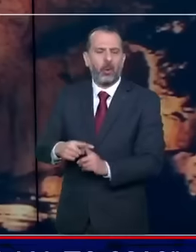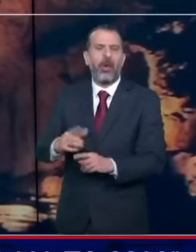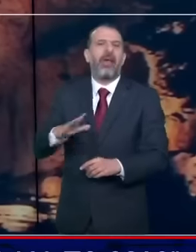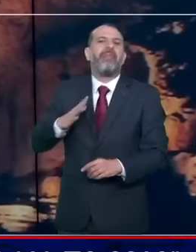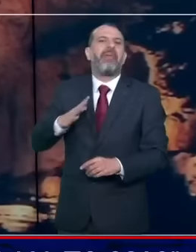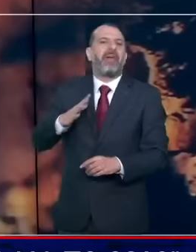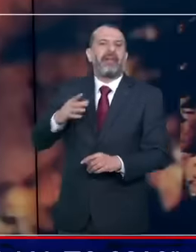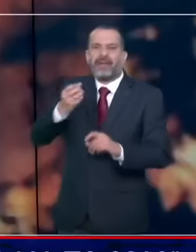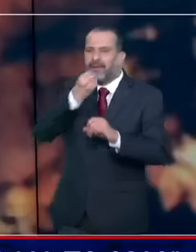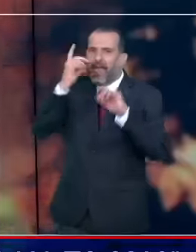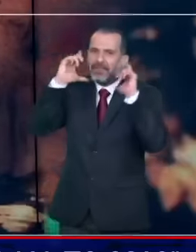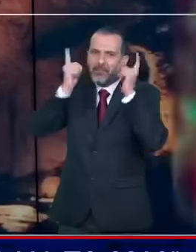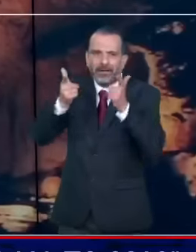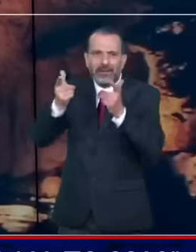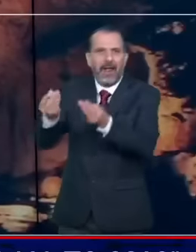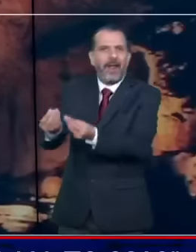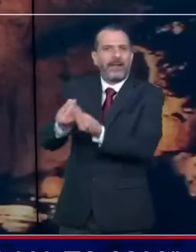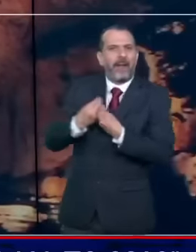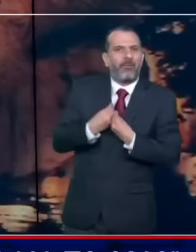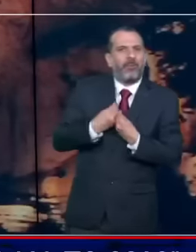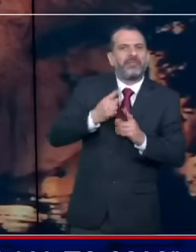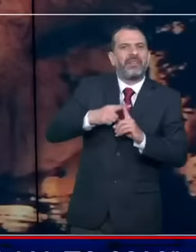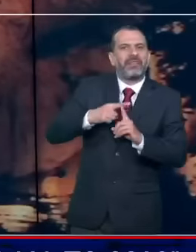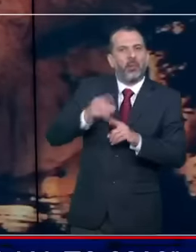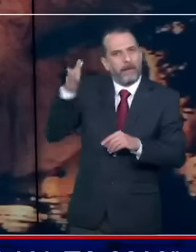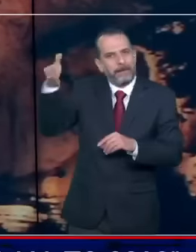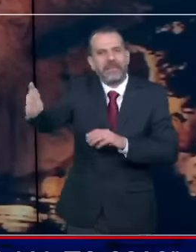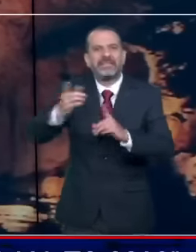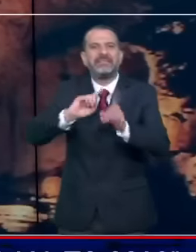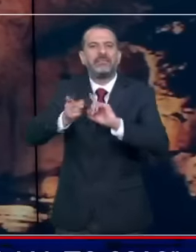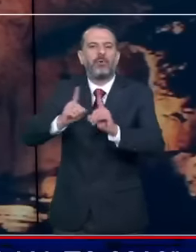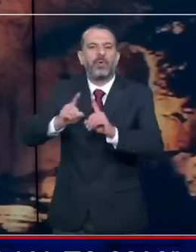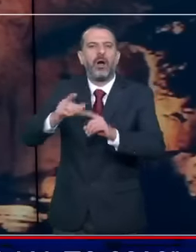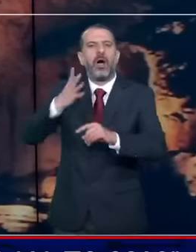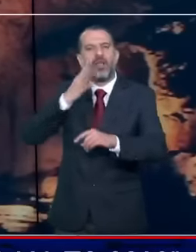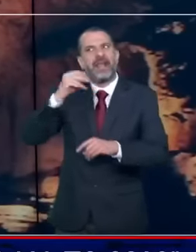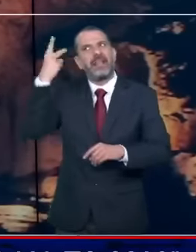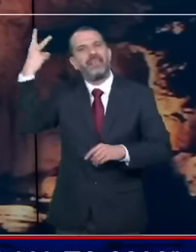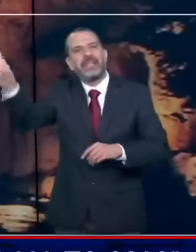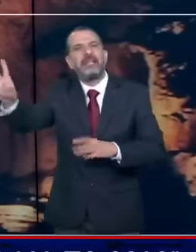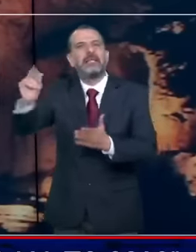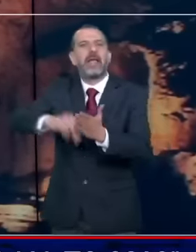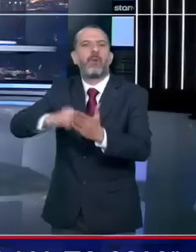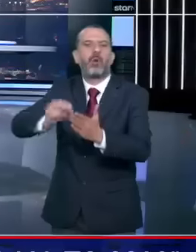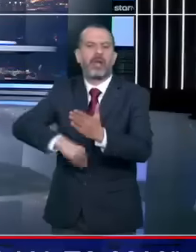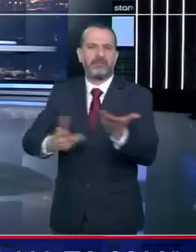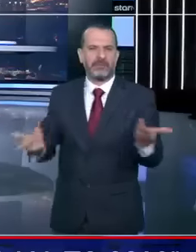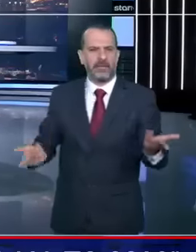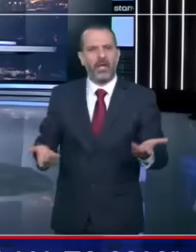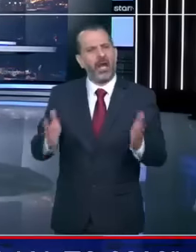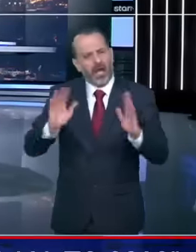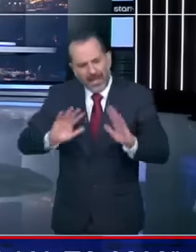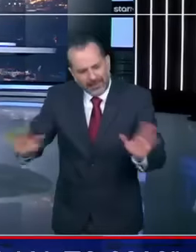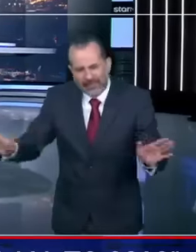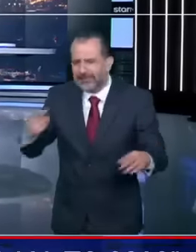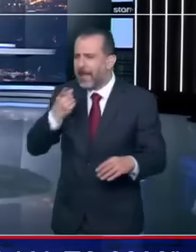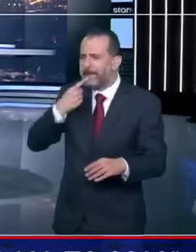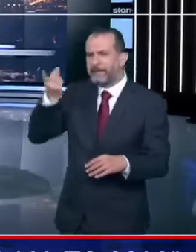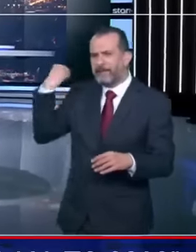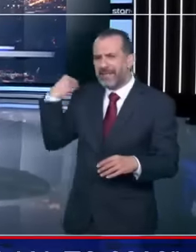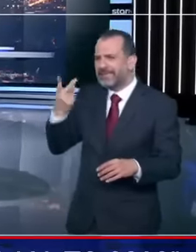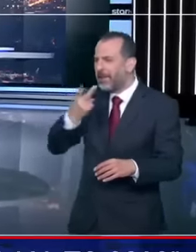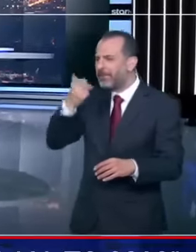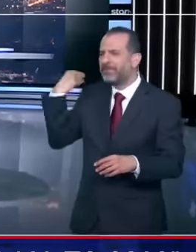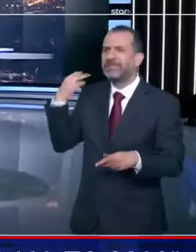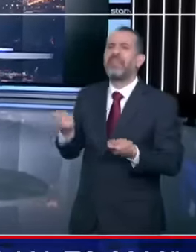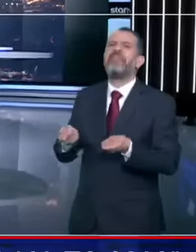να πιστώσει κάτι θετικό στη συμφωνία των Πρεσπών. Φέρουν υπογραφές των υπουργών τους. Ωραία, αυτά αφού τα μνημόνια. Δεν έγινε. Ρωτήστε πέρυσι, τον Πρωθυπουργό.